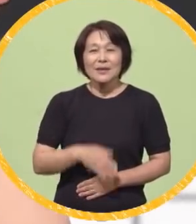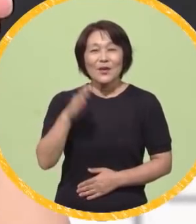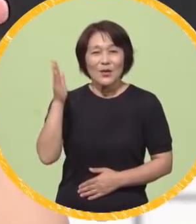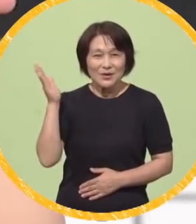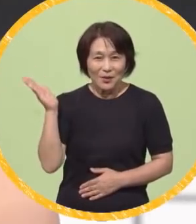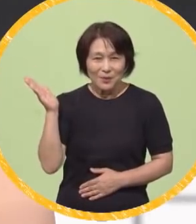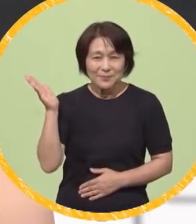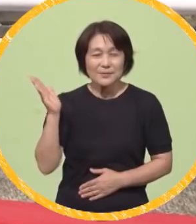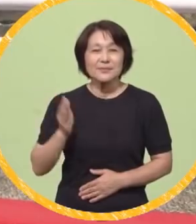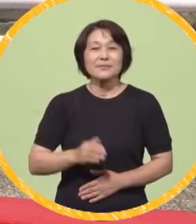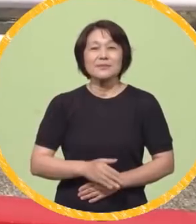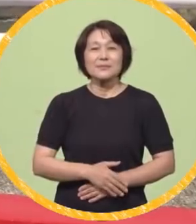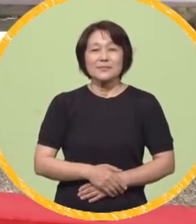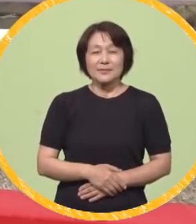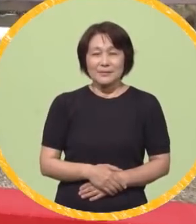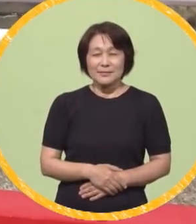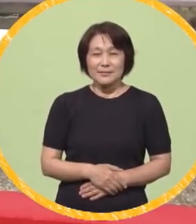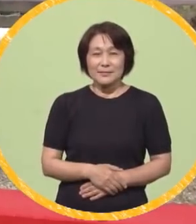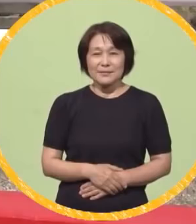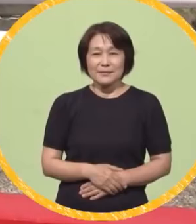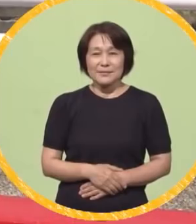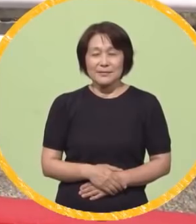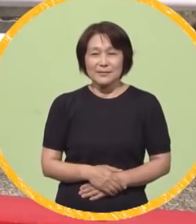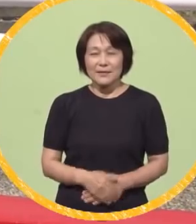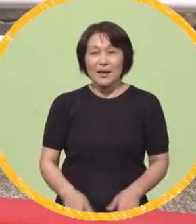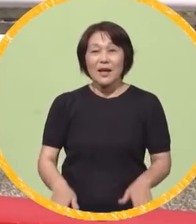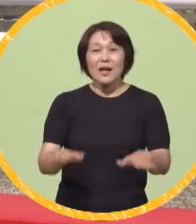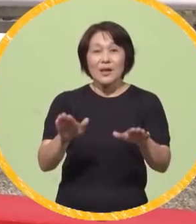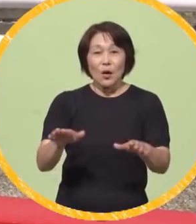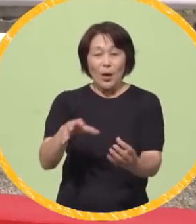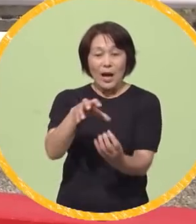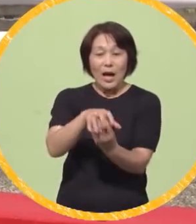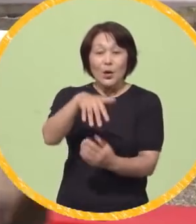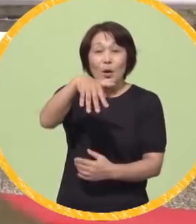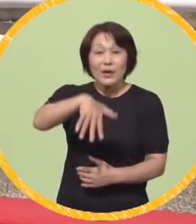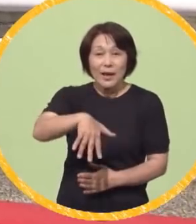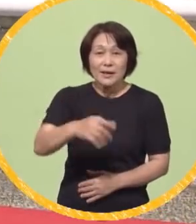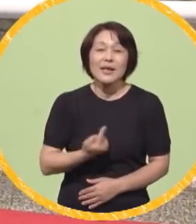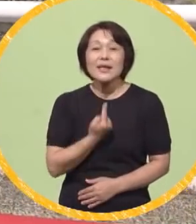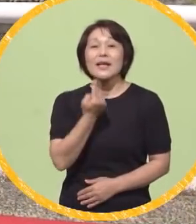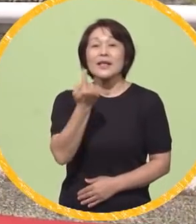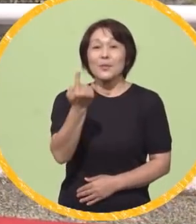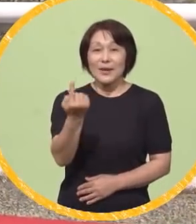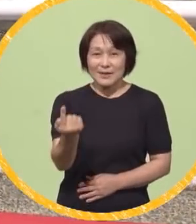うぞ。さあ今日はですね、箱根にやってきました。